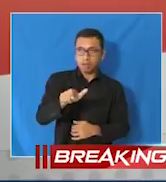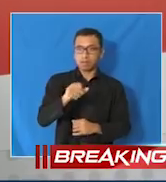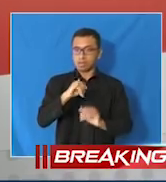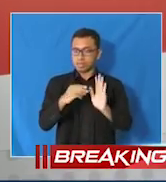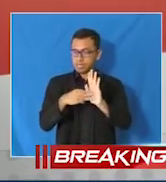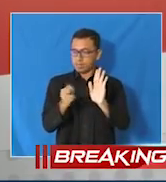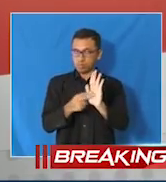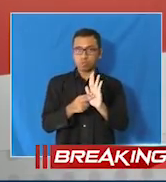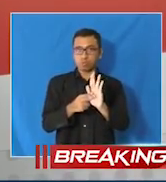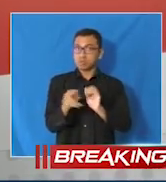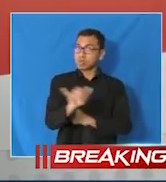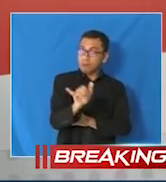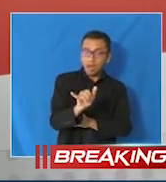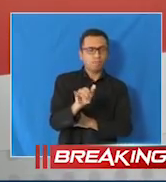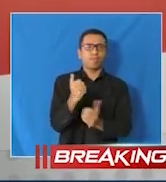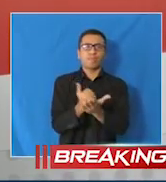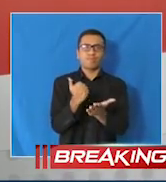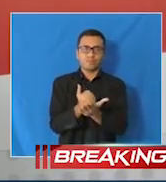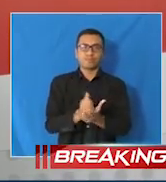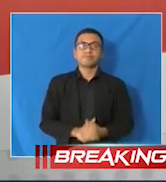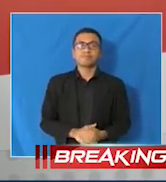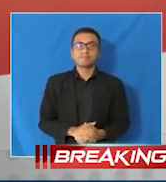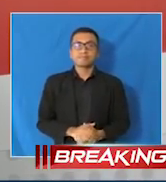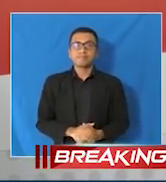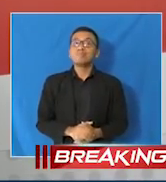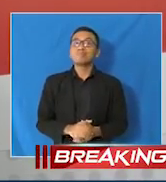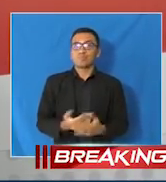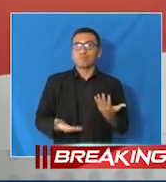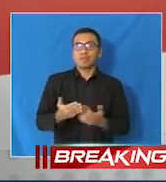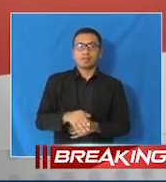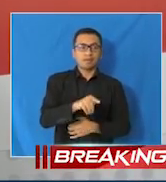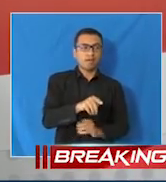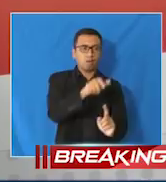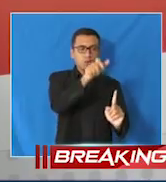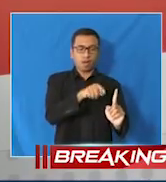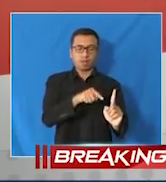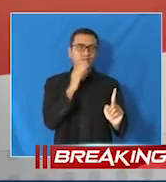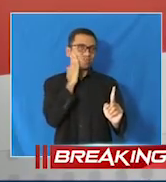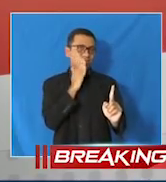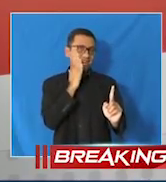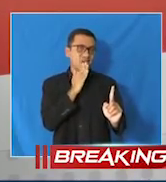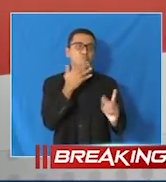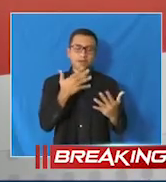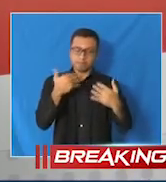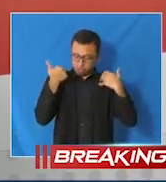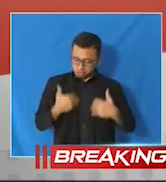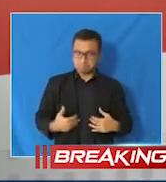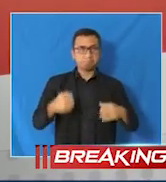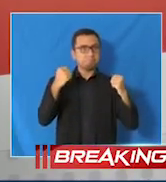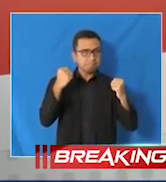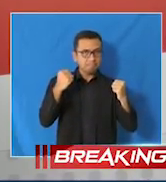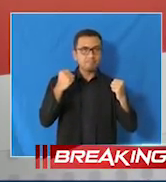mungkin untuk sebagian dari restore share kita yang masih muda yang kaya tahan tubuhnya bagus